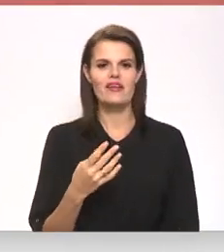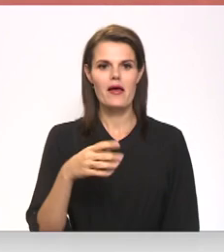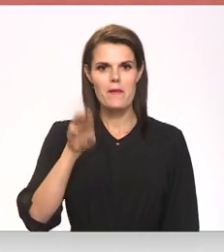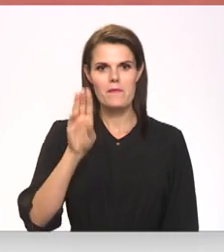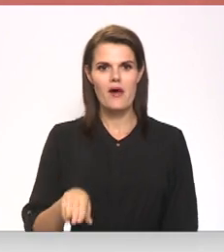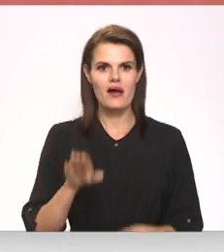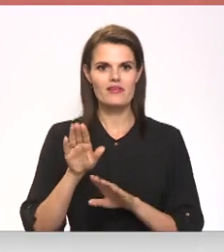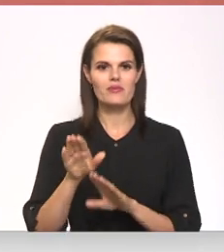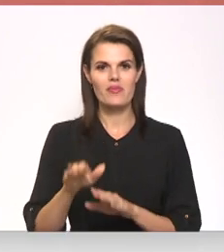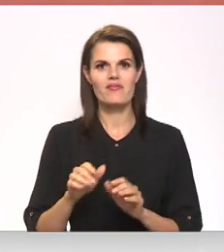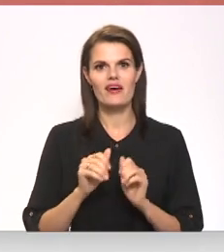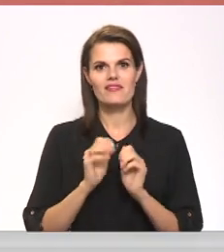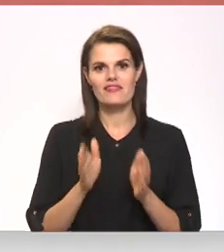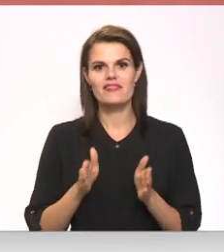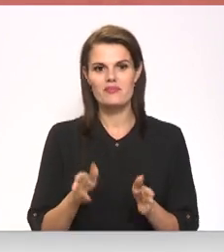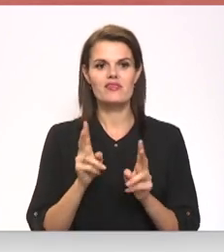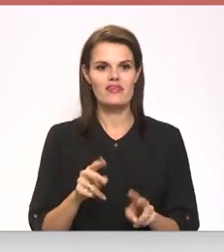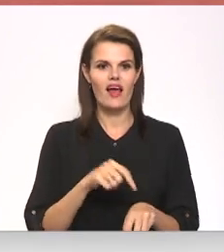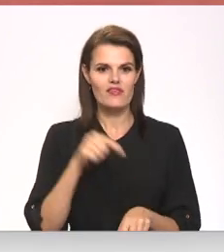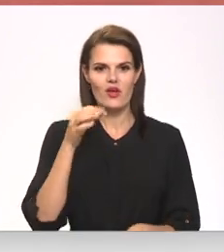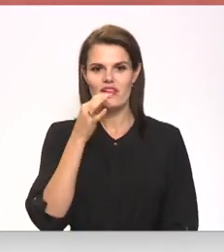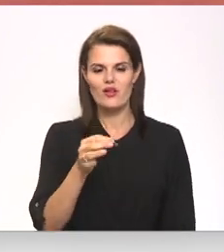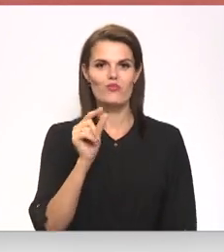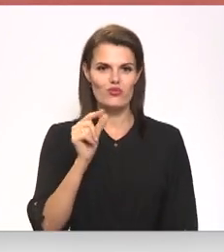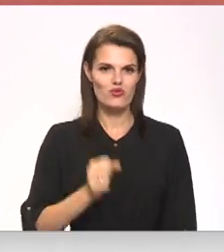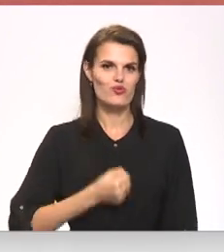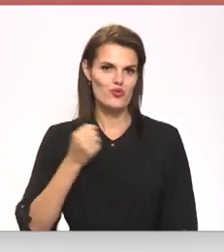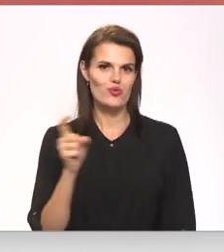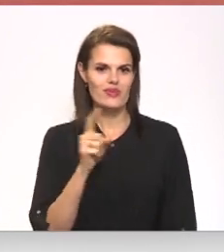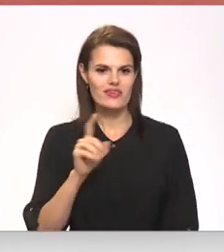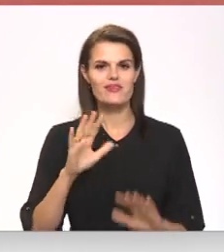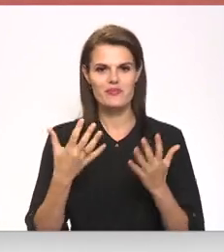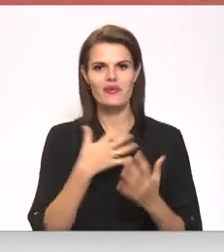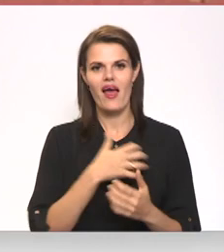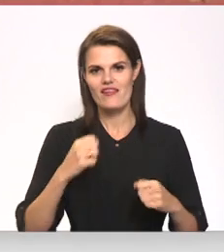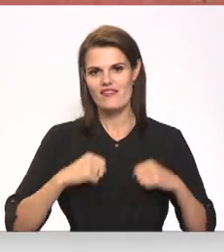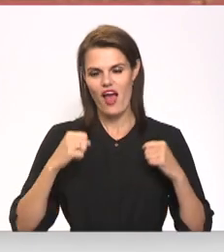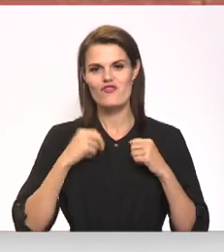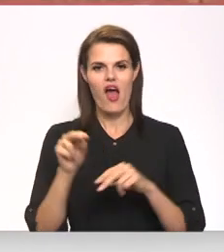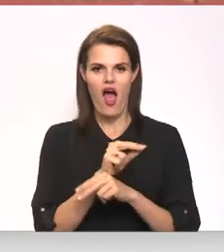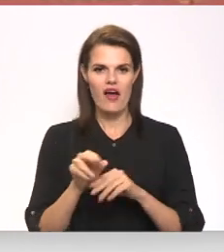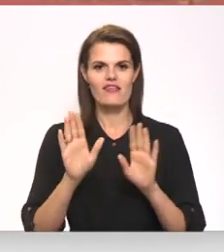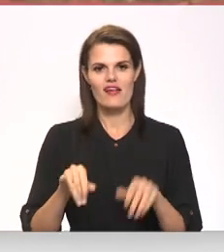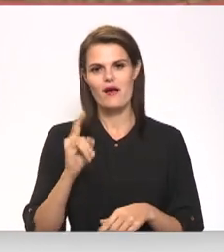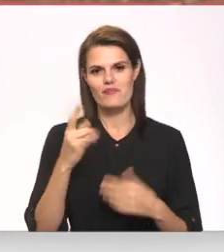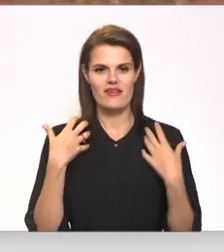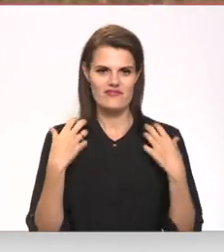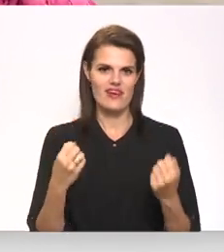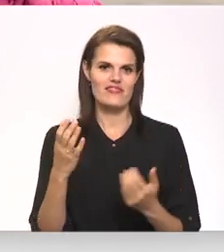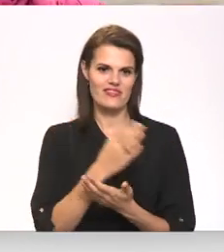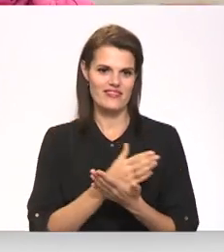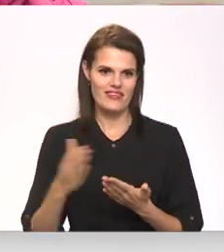jāpavada slimnīcā? Ir bišķīt mazliet grūtā, bet nu, jācenšās ir ārstēties, lai būtu bērns vesels un viss būtu